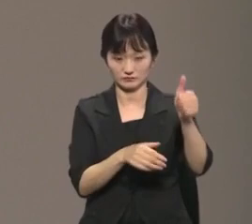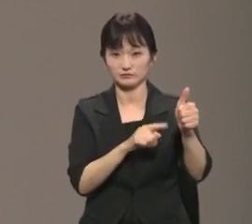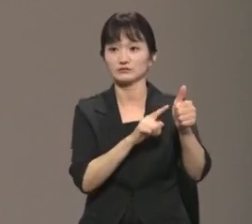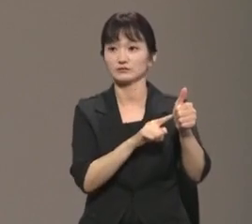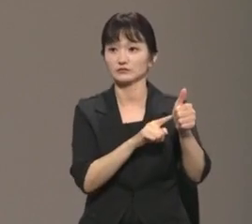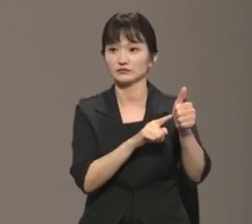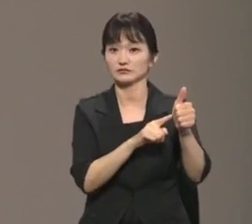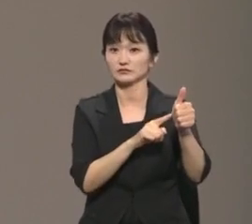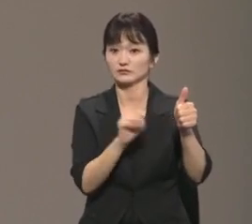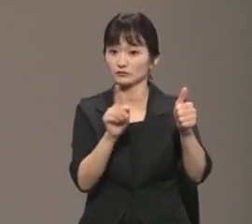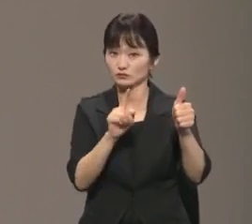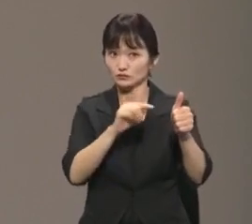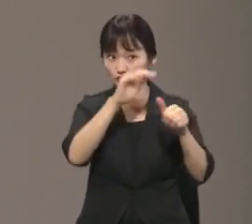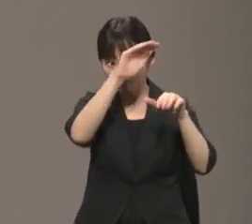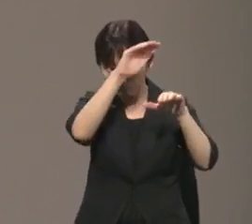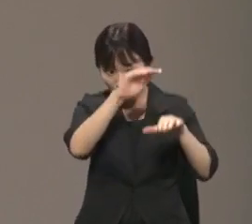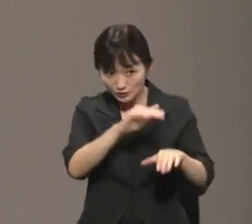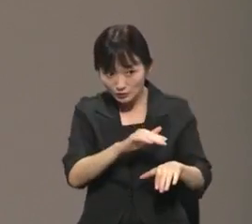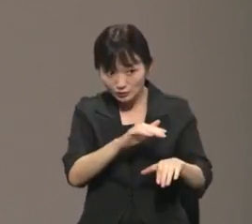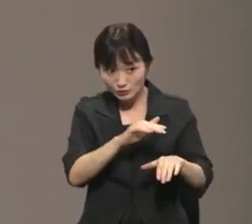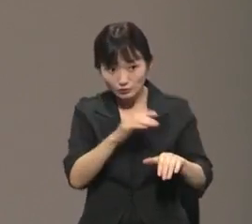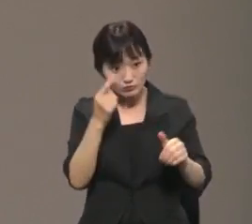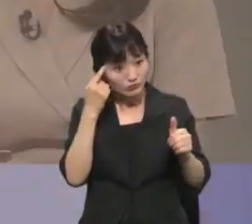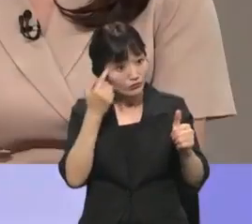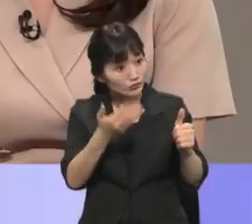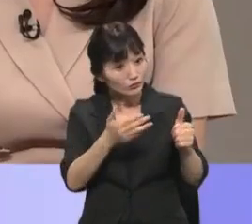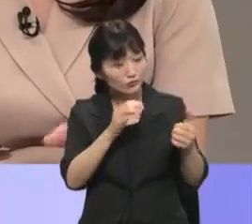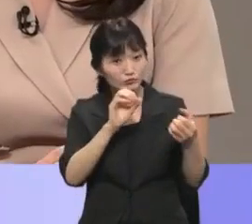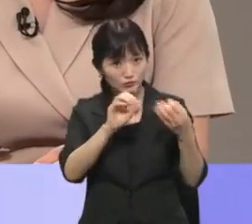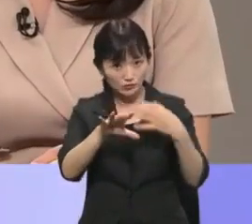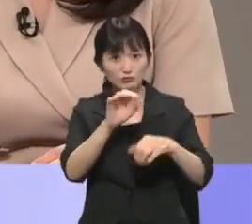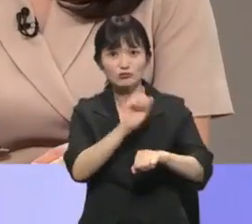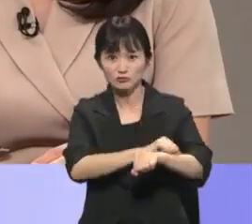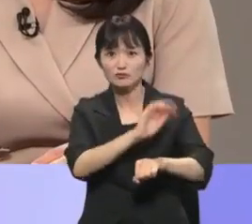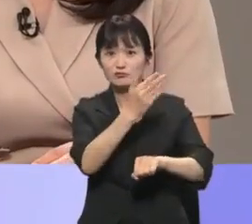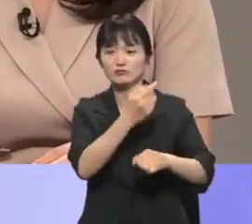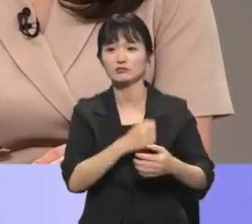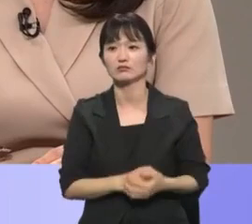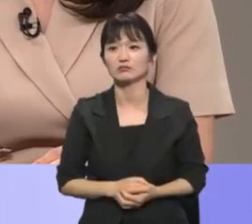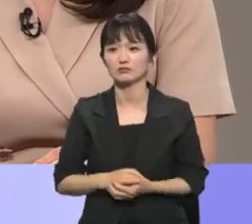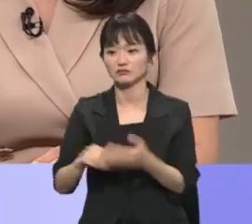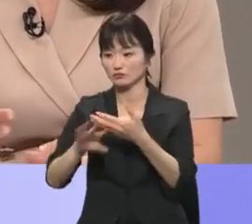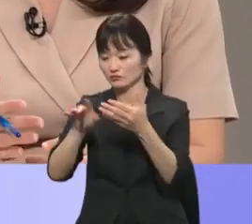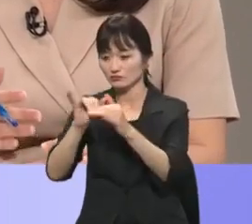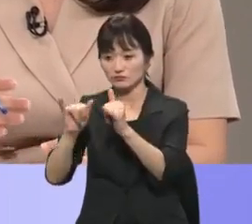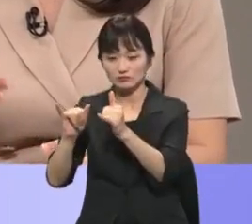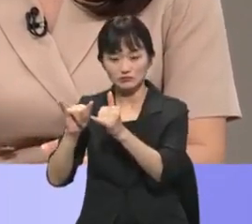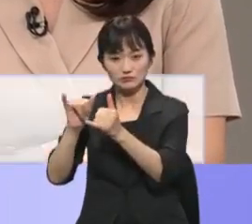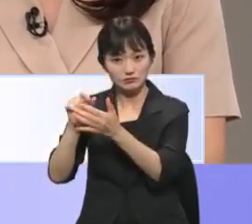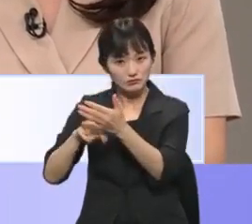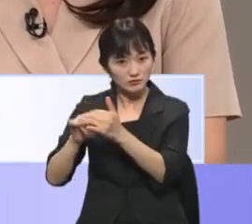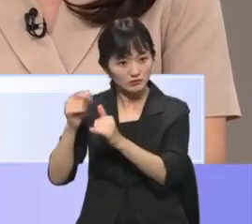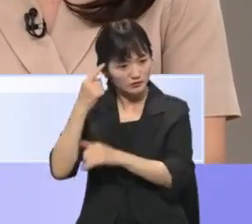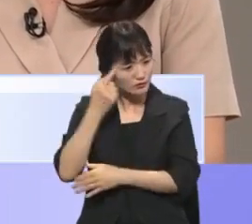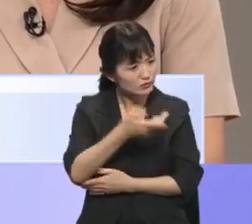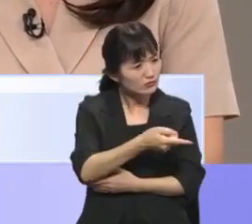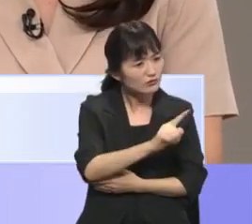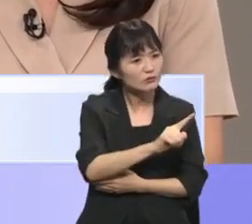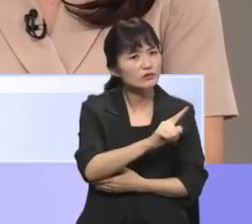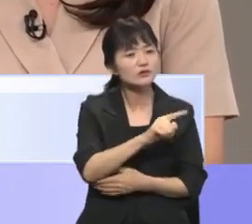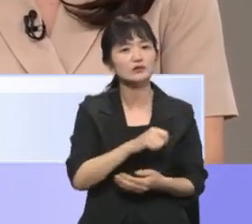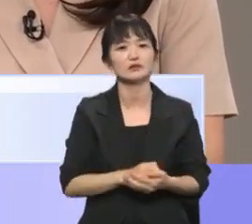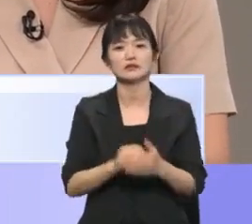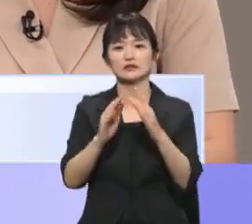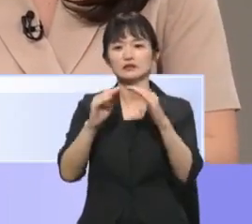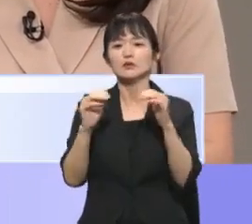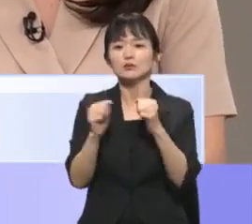하면 웬만한 현안에 대해서 제대로 대답해줘야 할 의무가 있는 거죠 근데 외신 기자들이 질문한 것들 중에 아 그거는 전북에 물어봐라